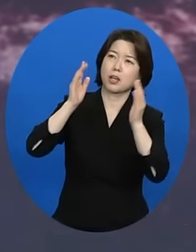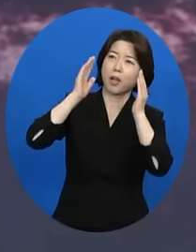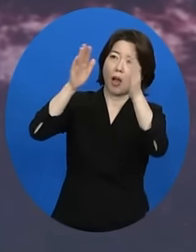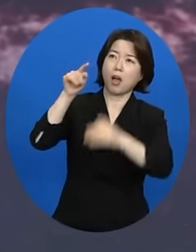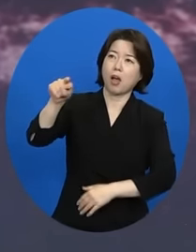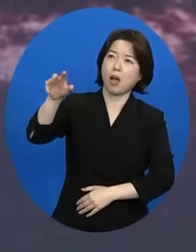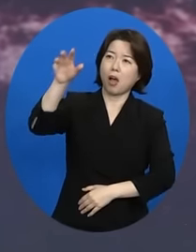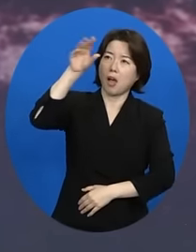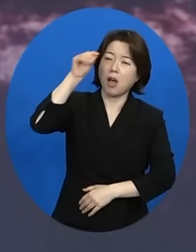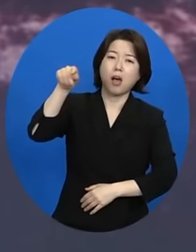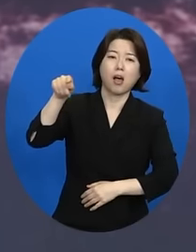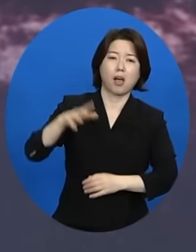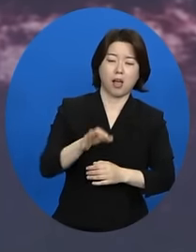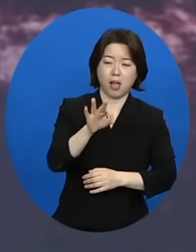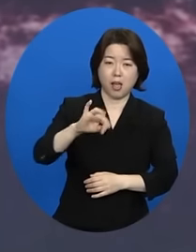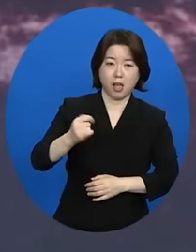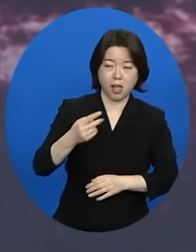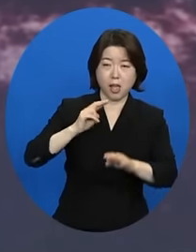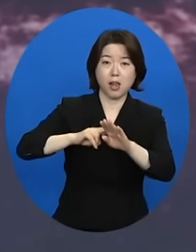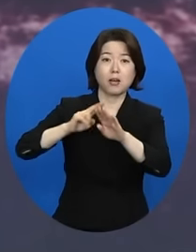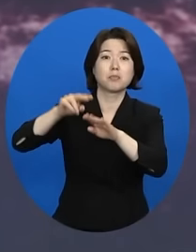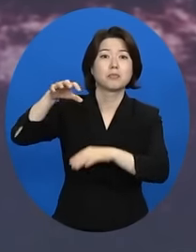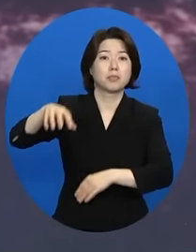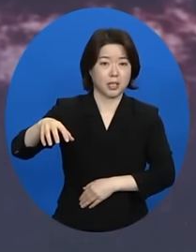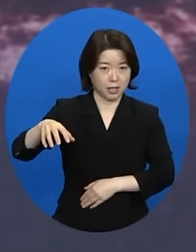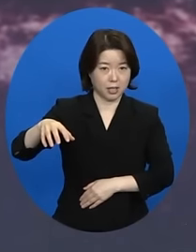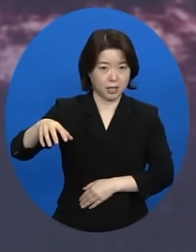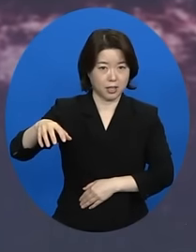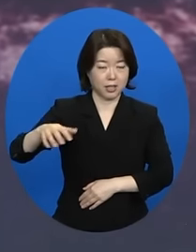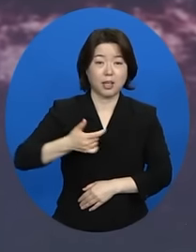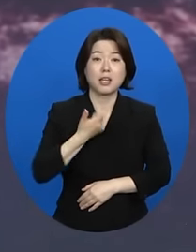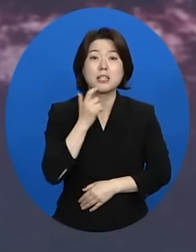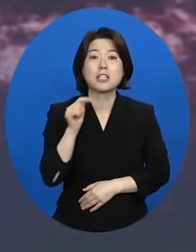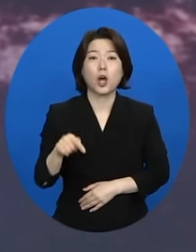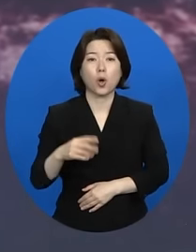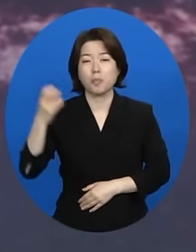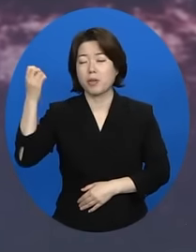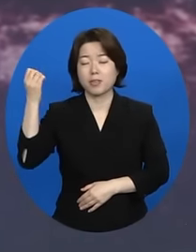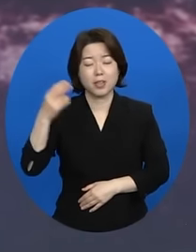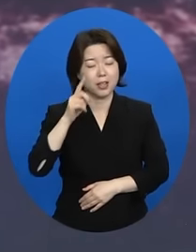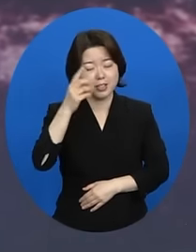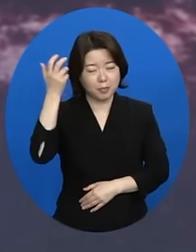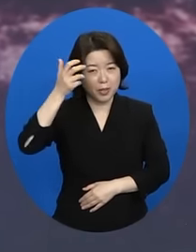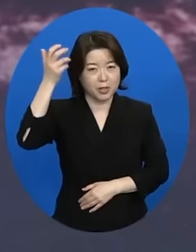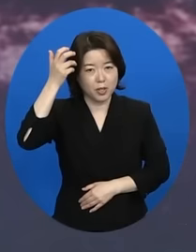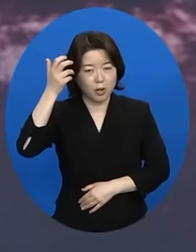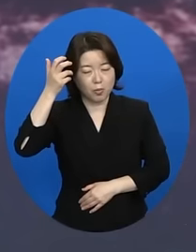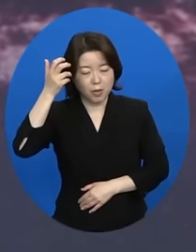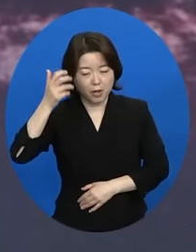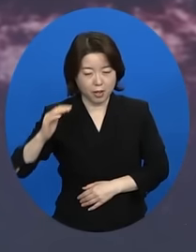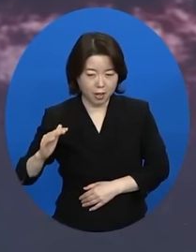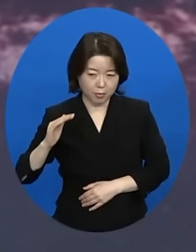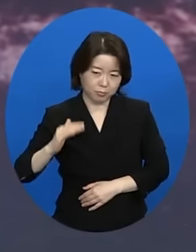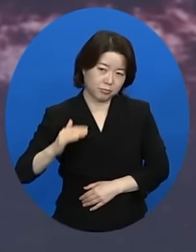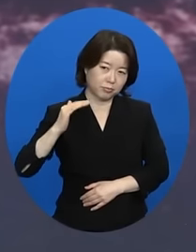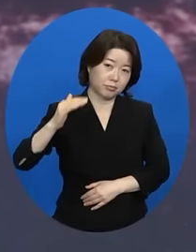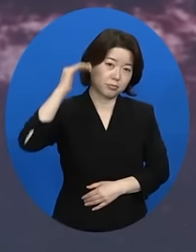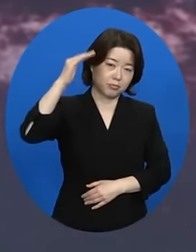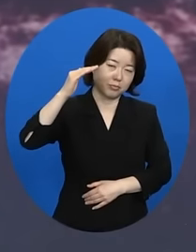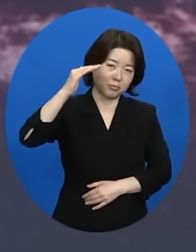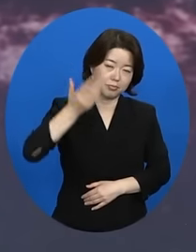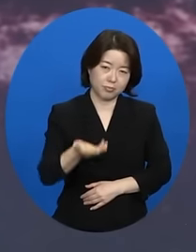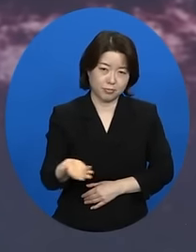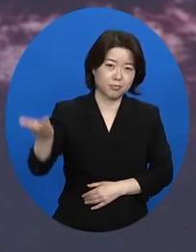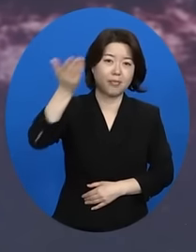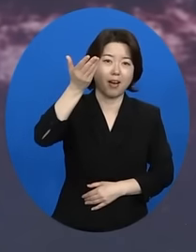거예요. 그것이 엘 베델이에요. 야곱에게 다시 한번 영적인 진보가 일어났다는